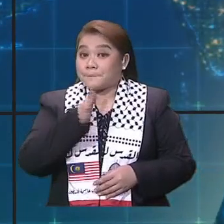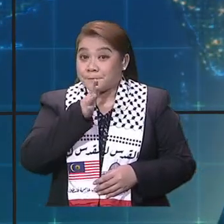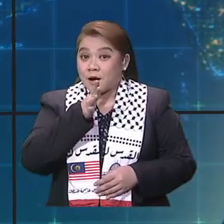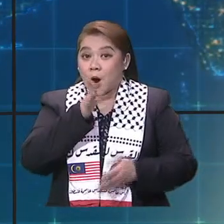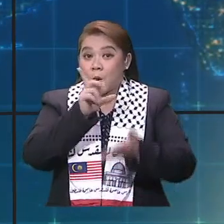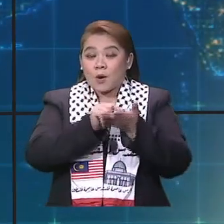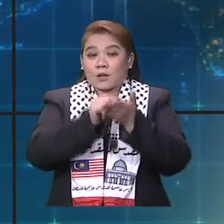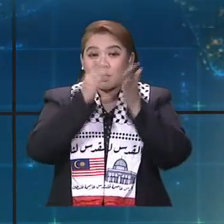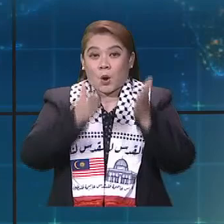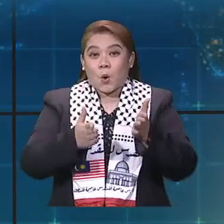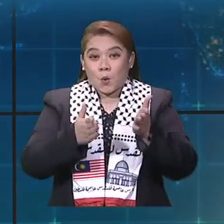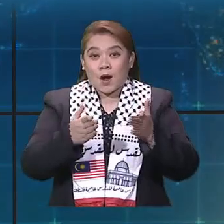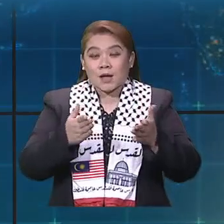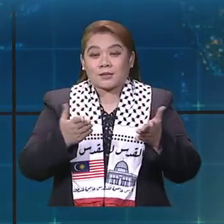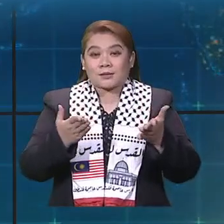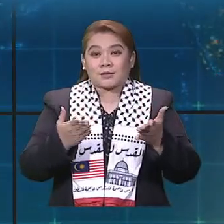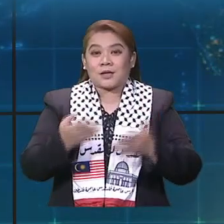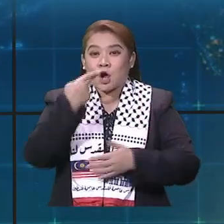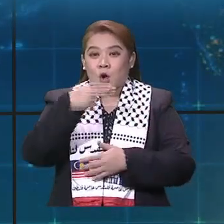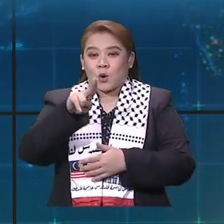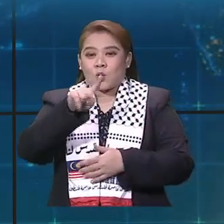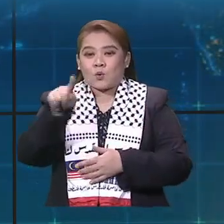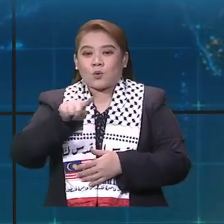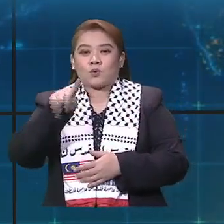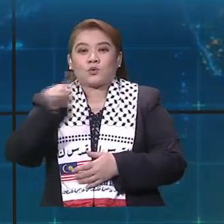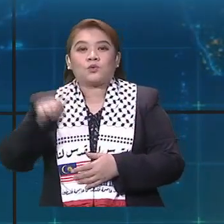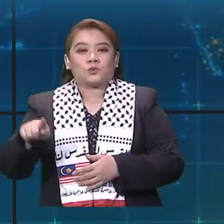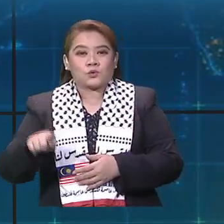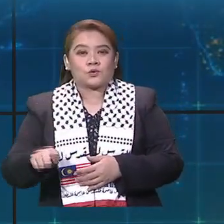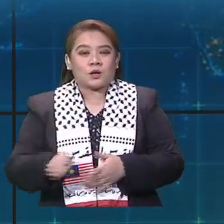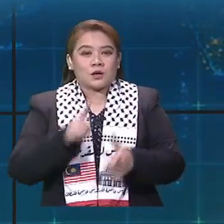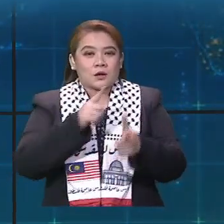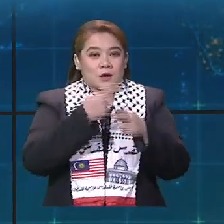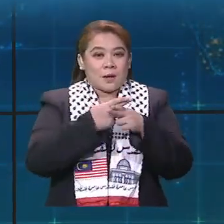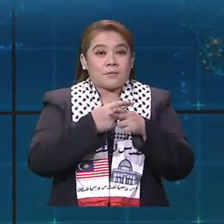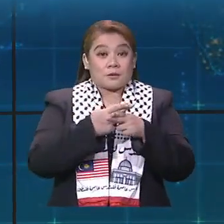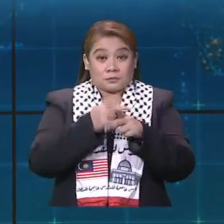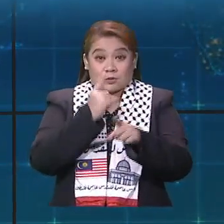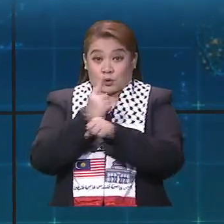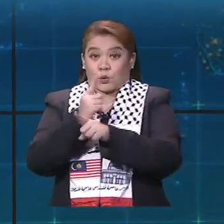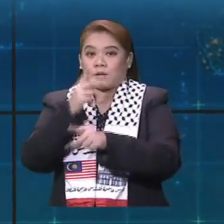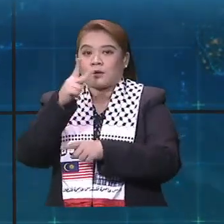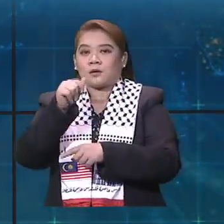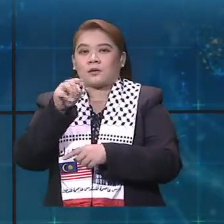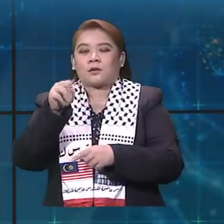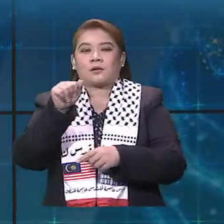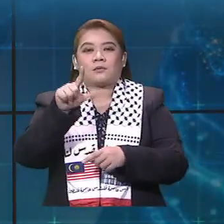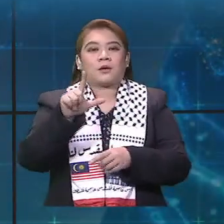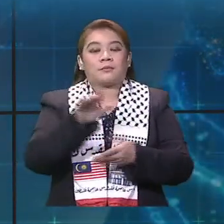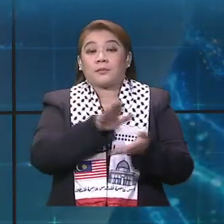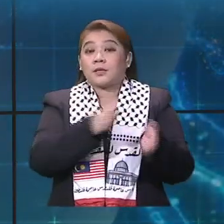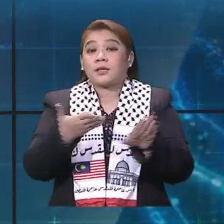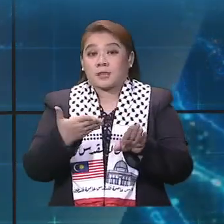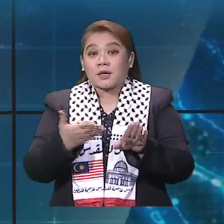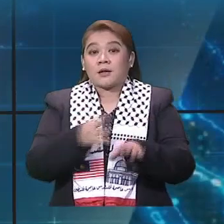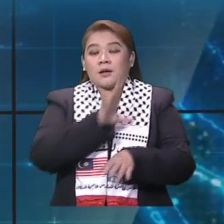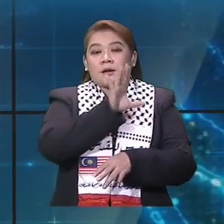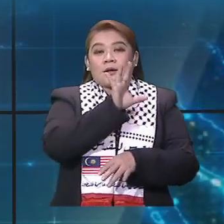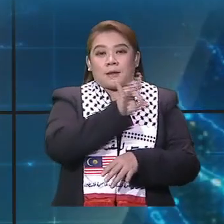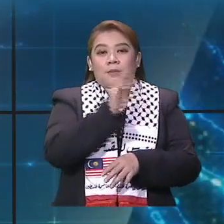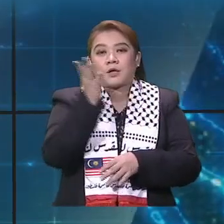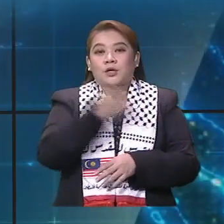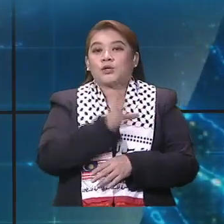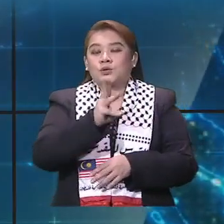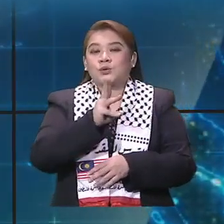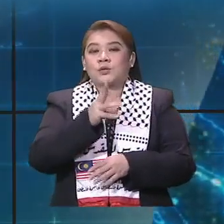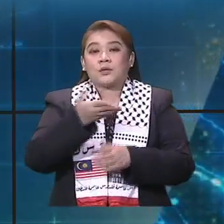Ibu kepada wartawan hiburan HUS atau nama sebenarnya Kamal Huzaini Kamaluddin yang meninggal dunia pada 8 Jun lepas layak